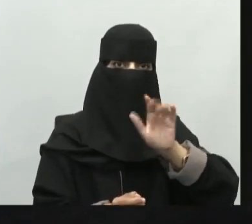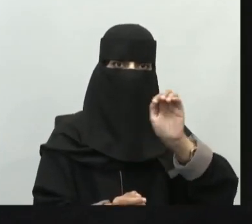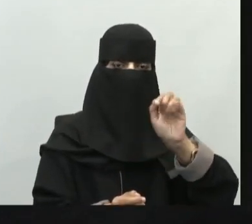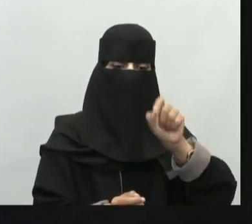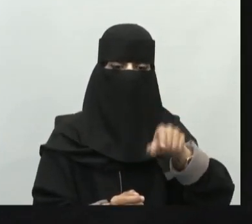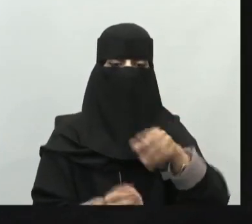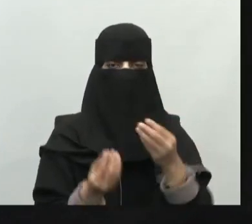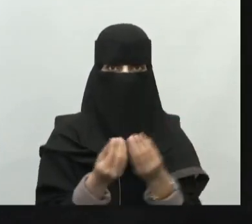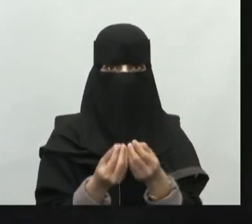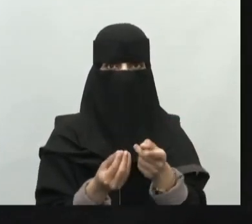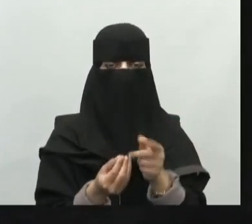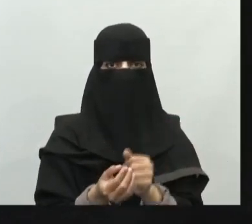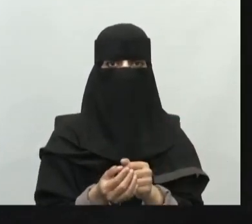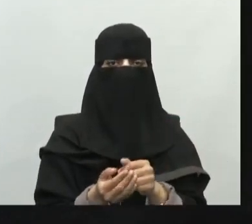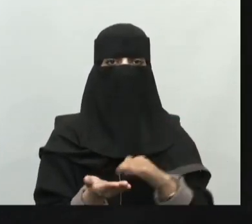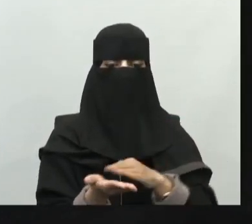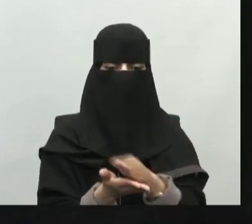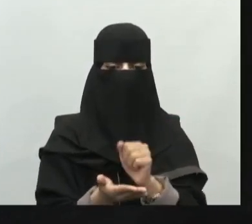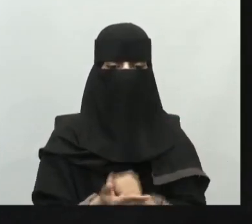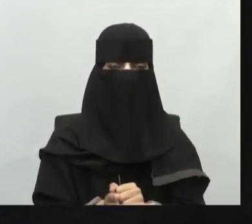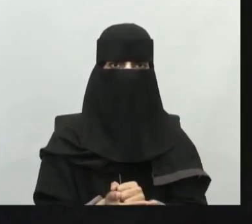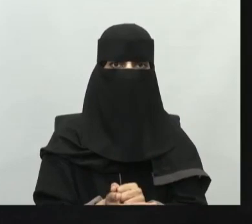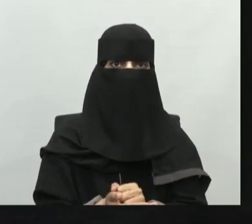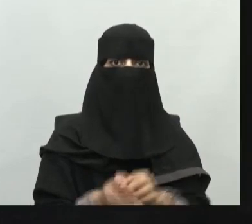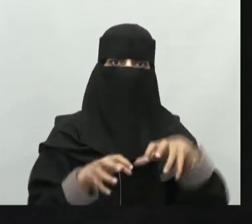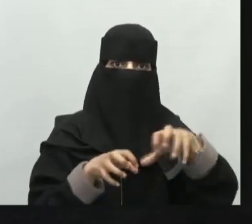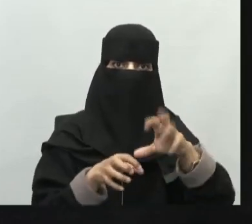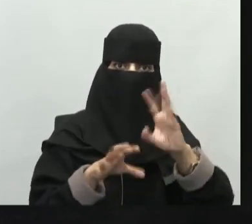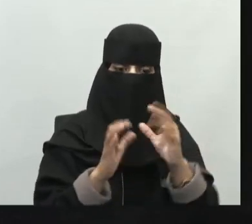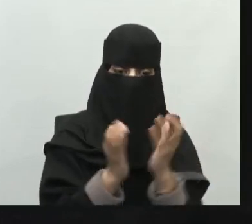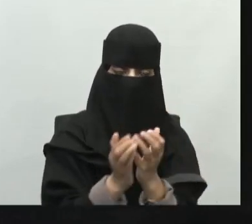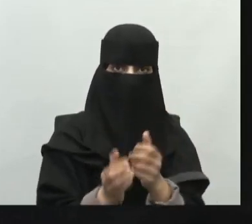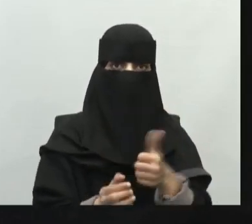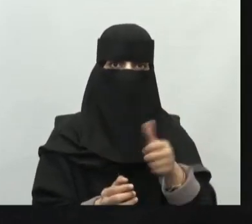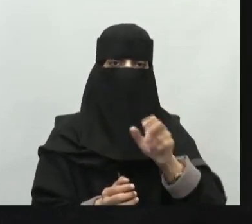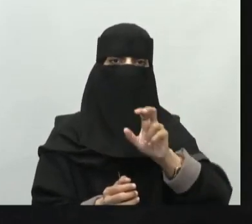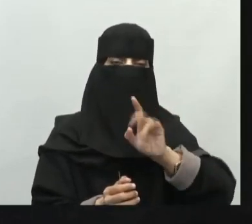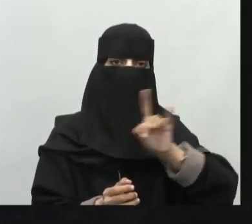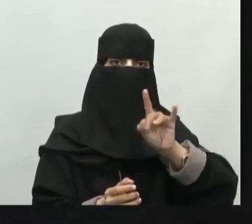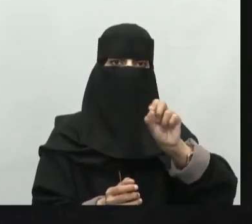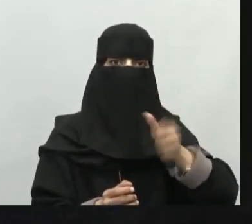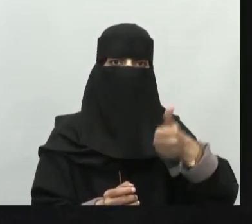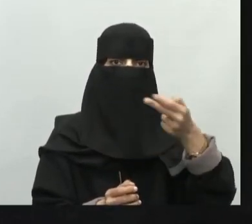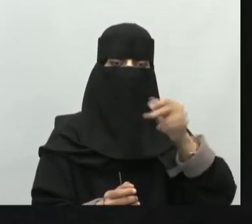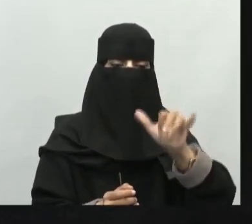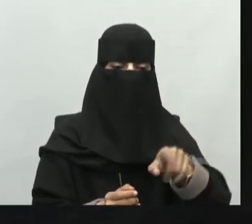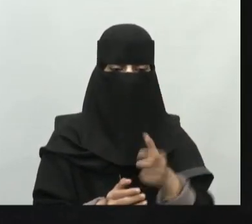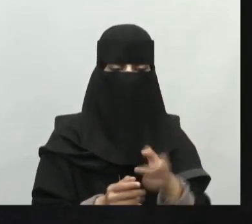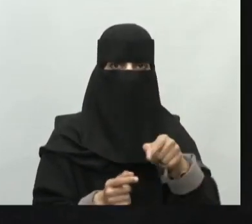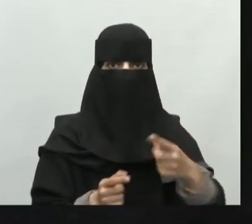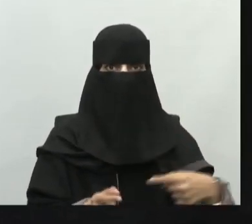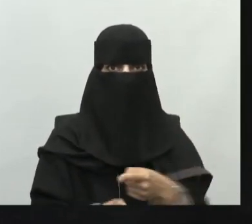تعتبر ايضا من الزواحف الافاعي كالثعبان ايضا